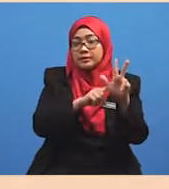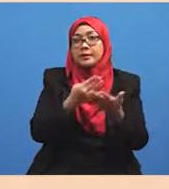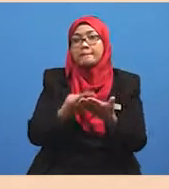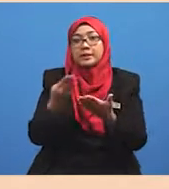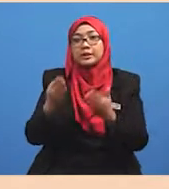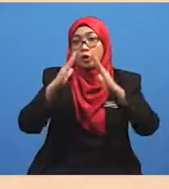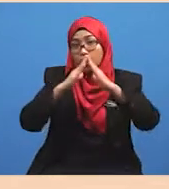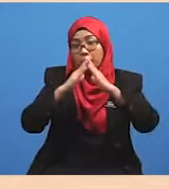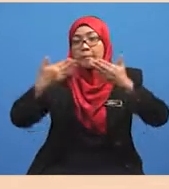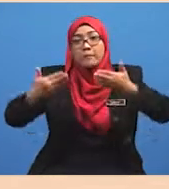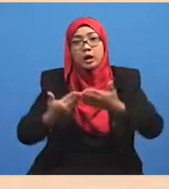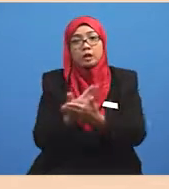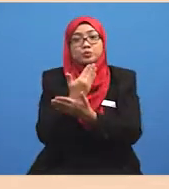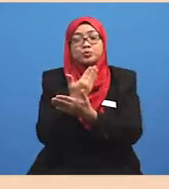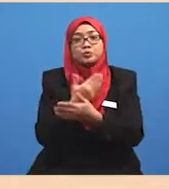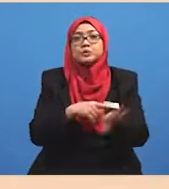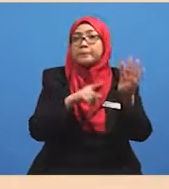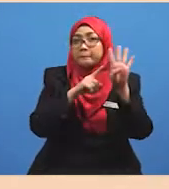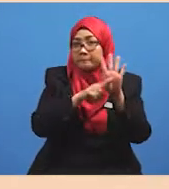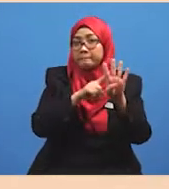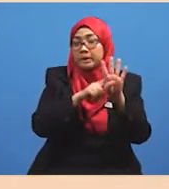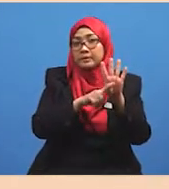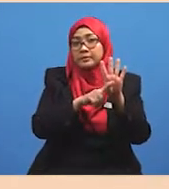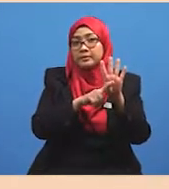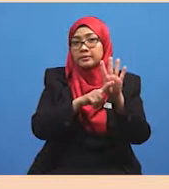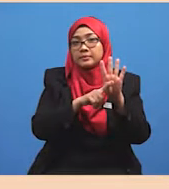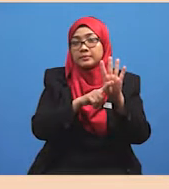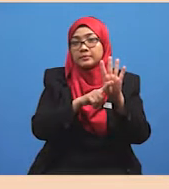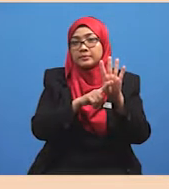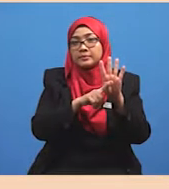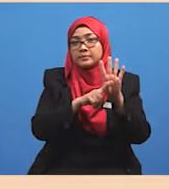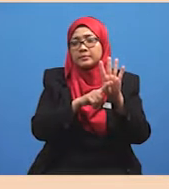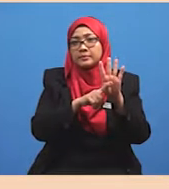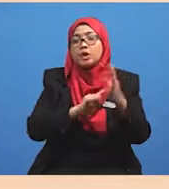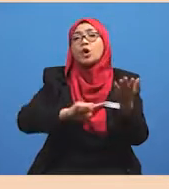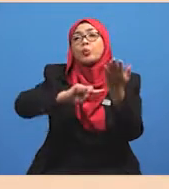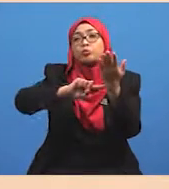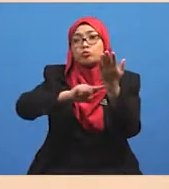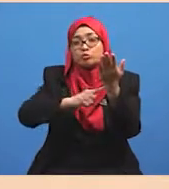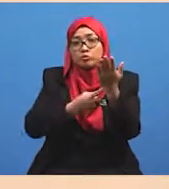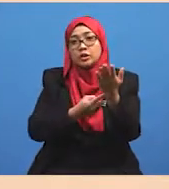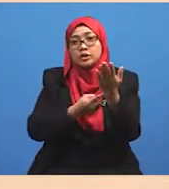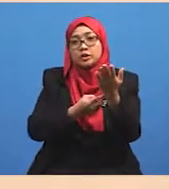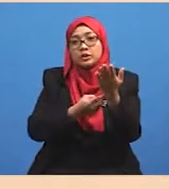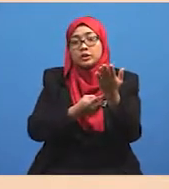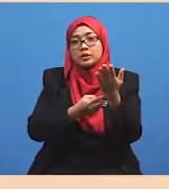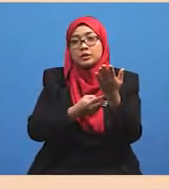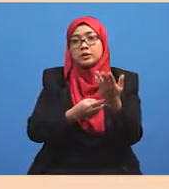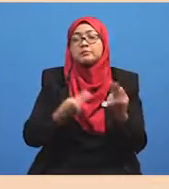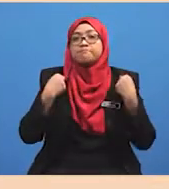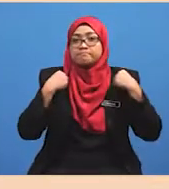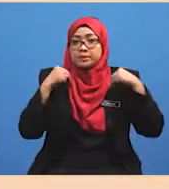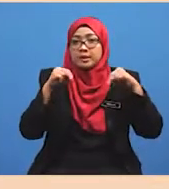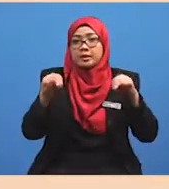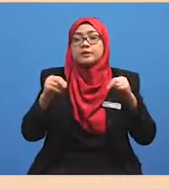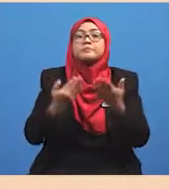dan akhir sekali ke b menggunakan sebuah penyiagaan baharu